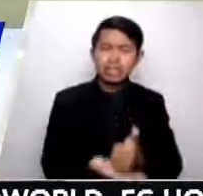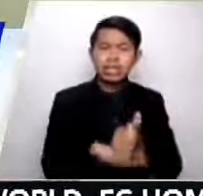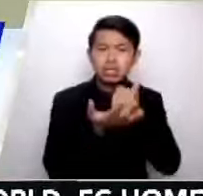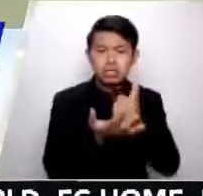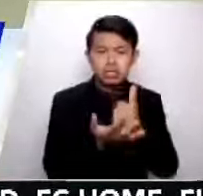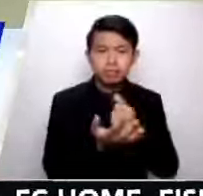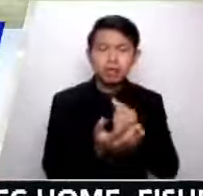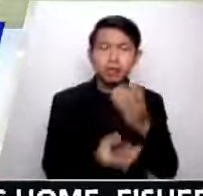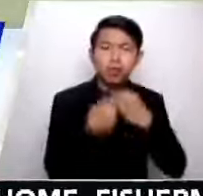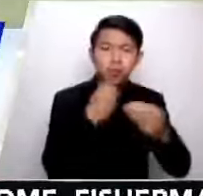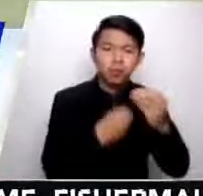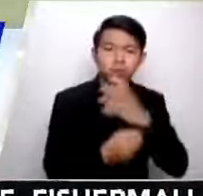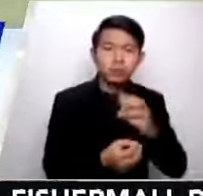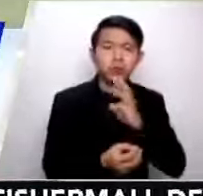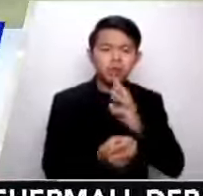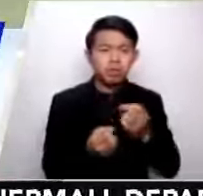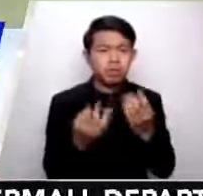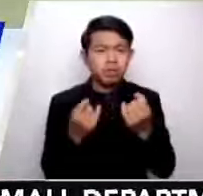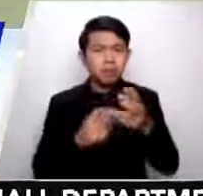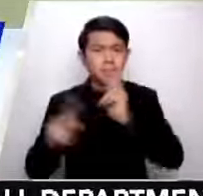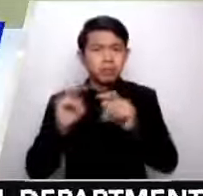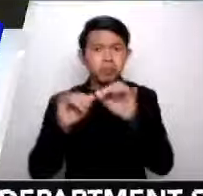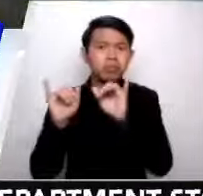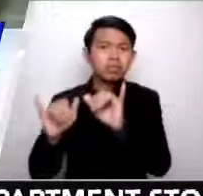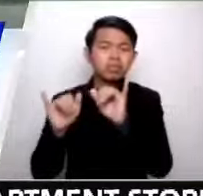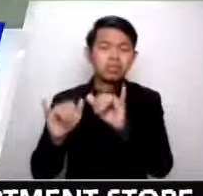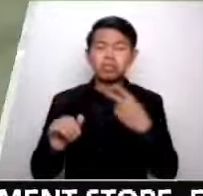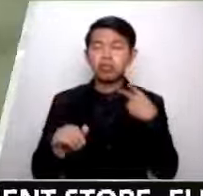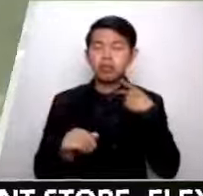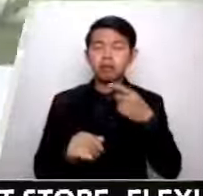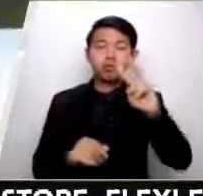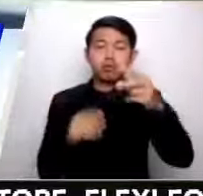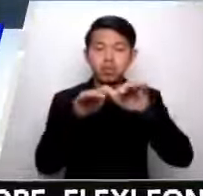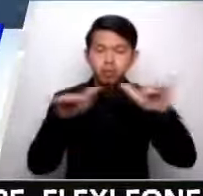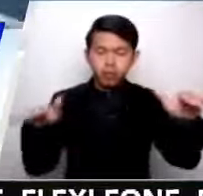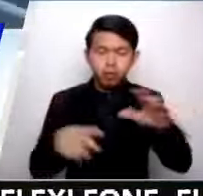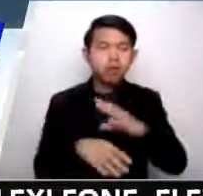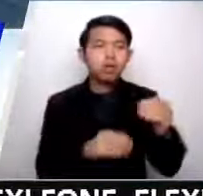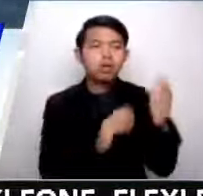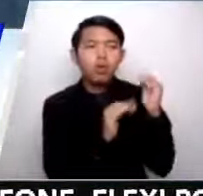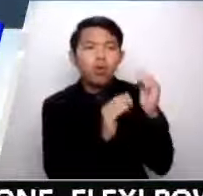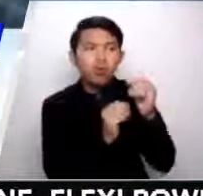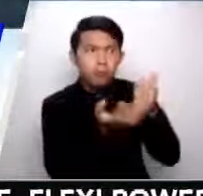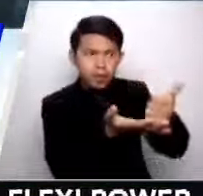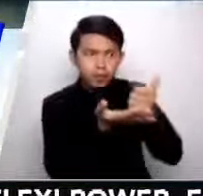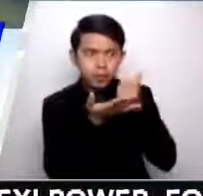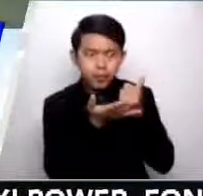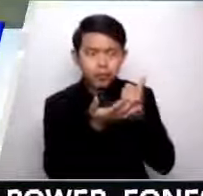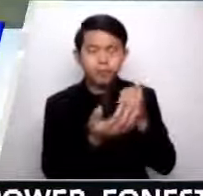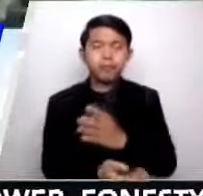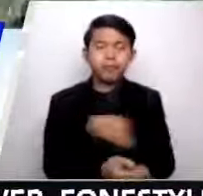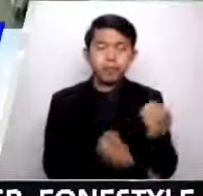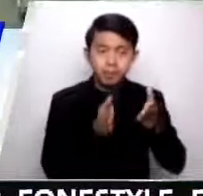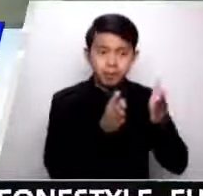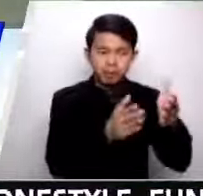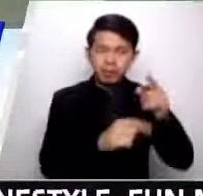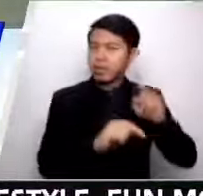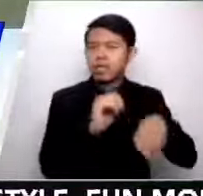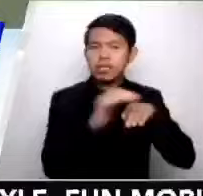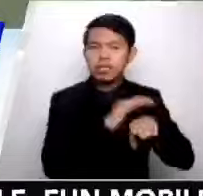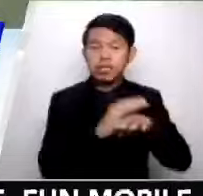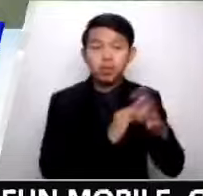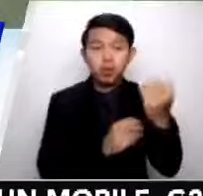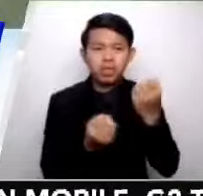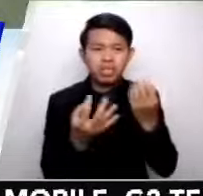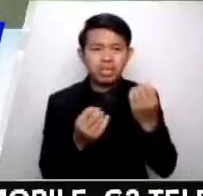nagtsatsaga at umaasa sila na darating ang tulong para sa kanila. May mga kalsadang hindi madaanan dahil sa mga nakaharang na sasakyan tulad sa